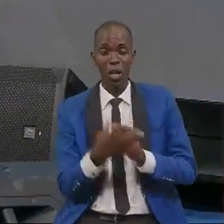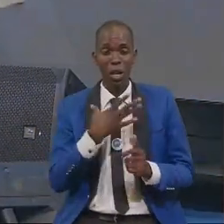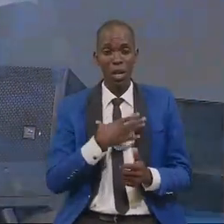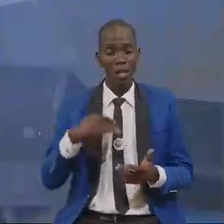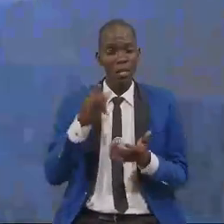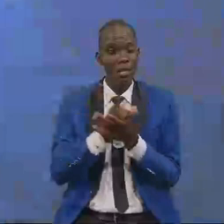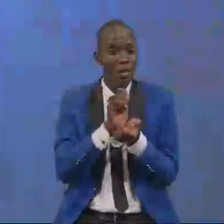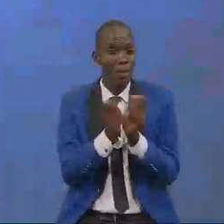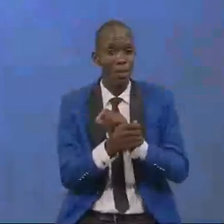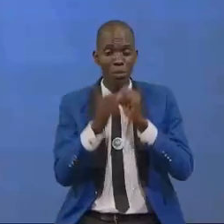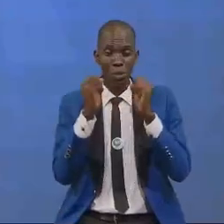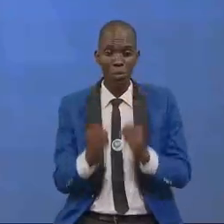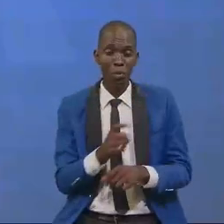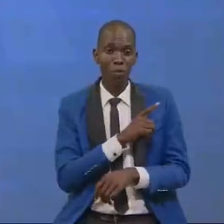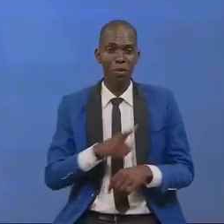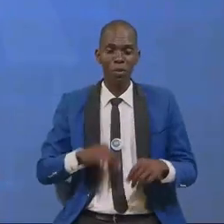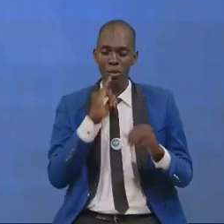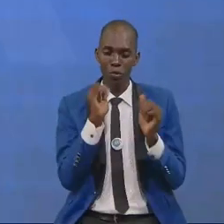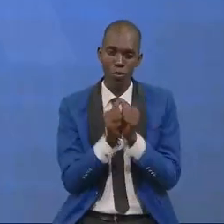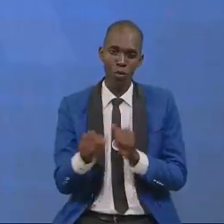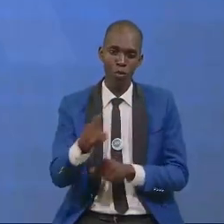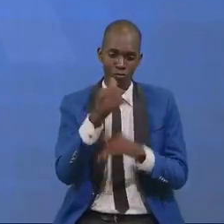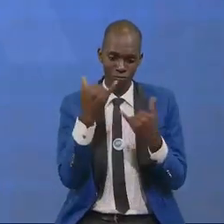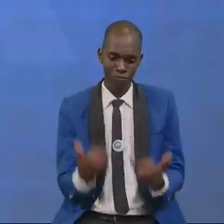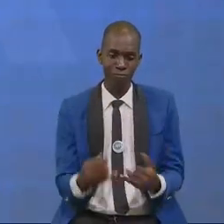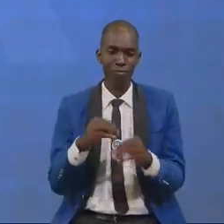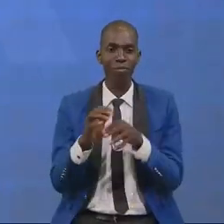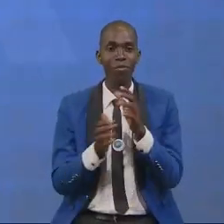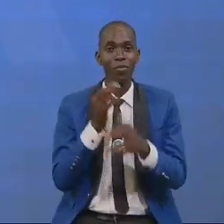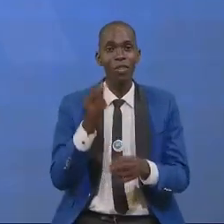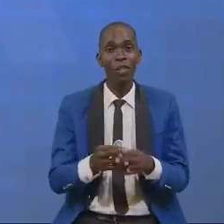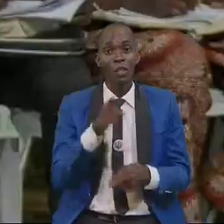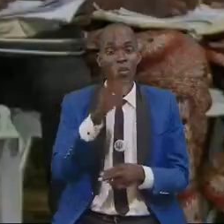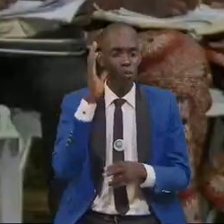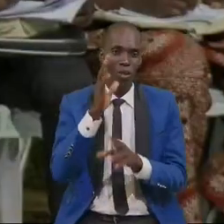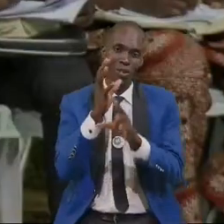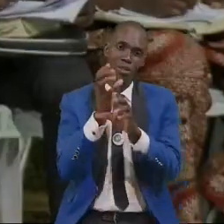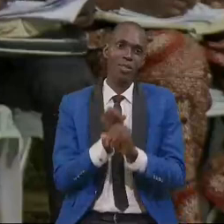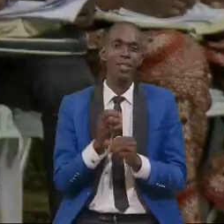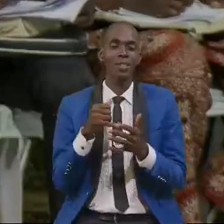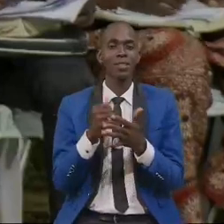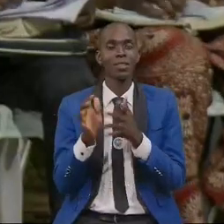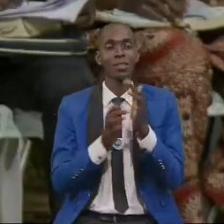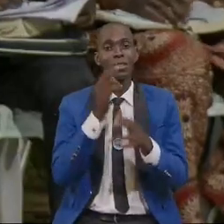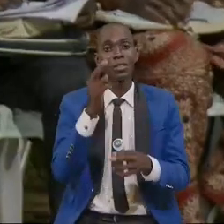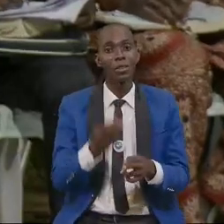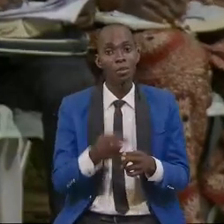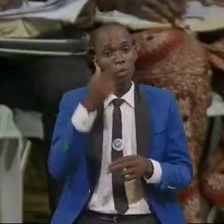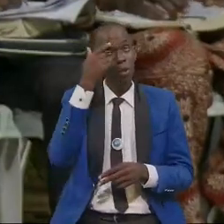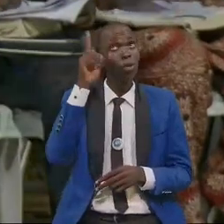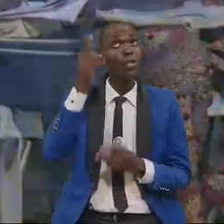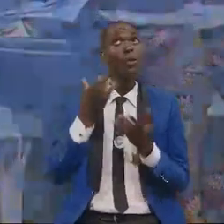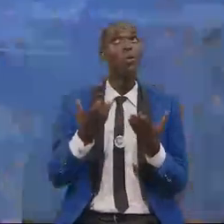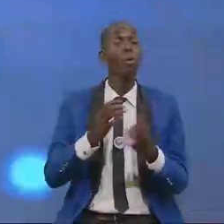de transformation du Seigneur est là avec toi aujourd'hui tu vas recevoir parce qu'il veut que tout le monde